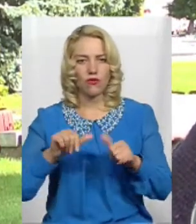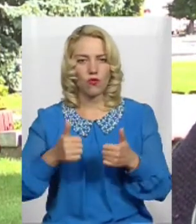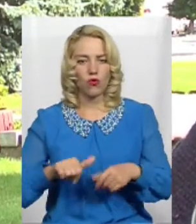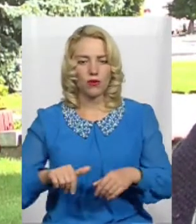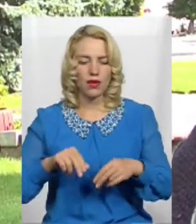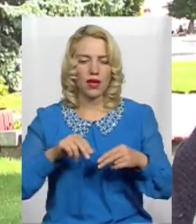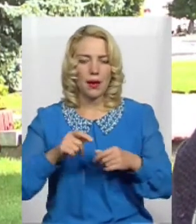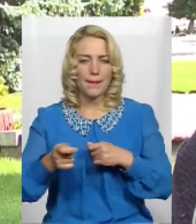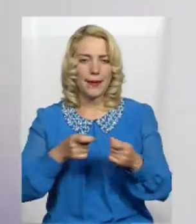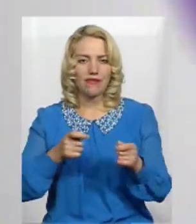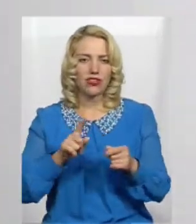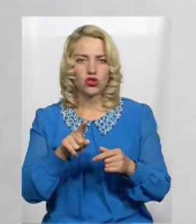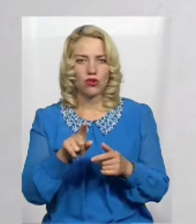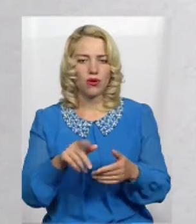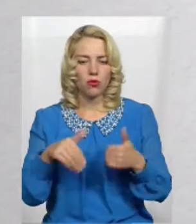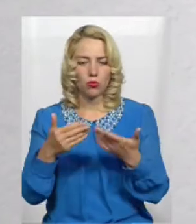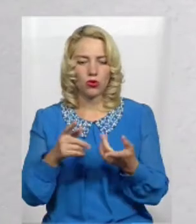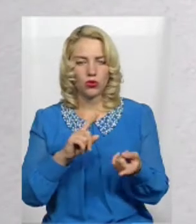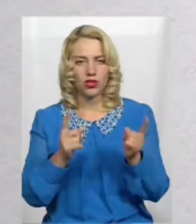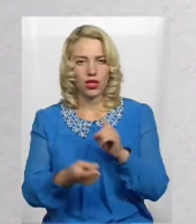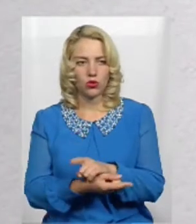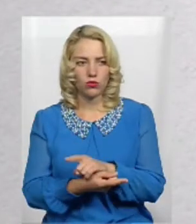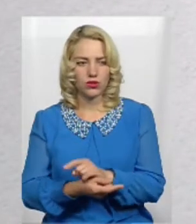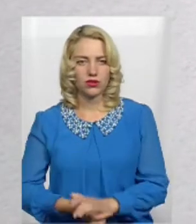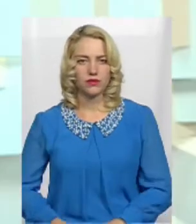і що ви пропонуєте натомість?